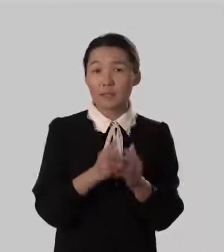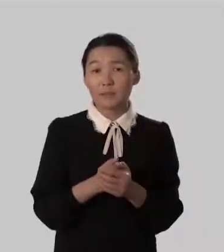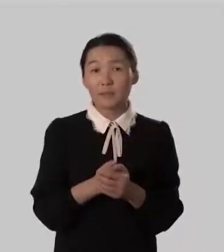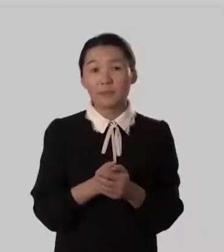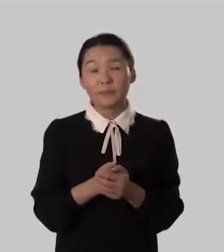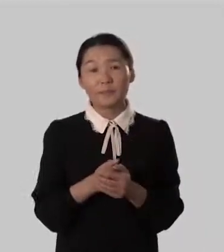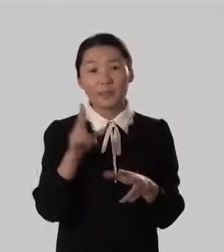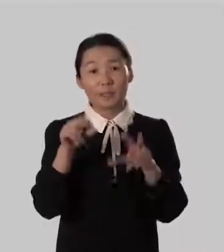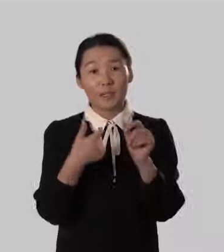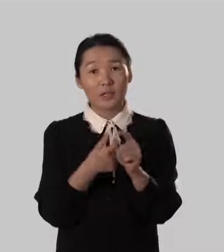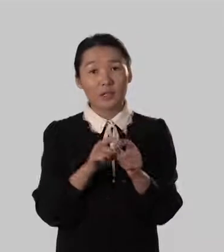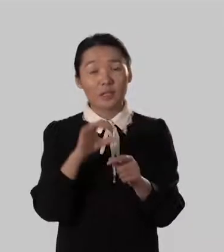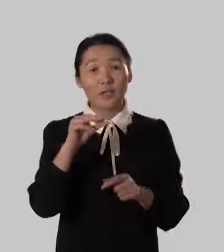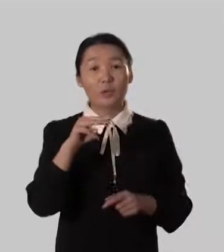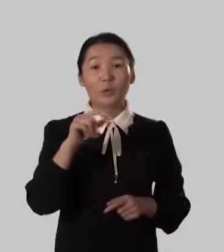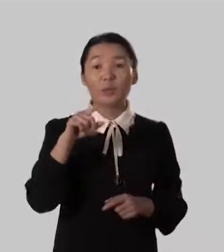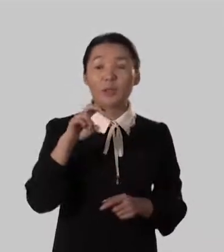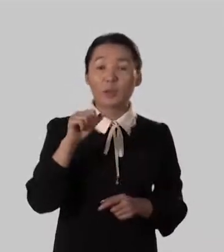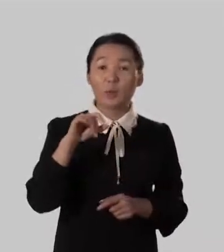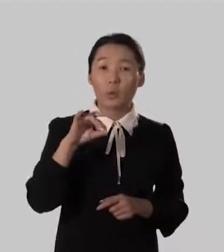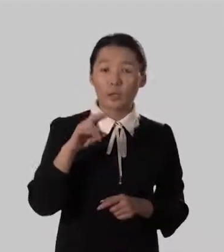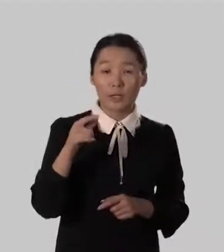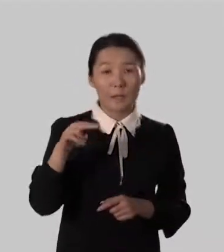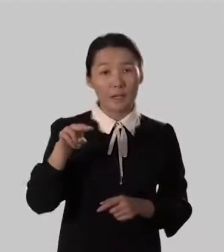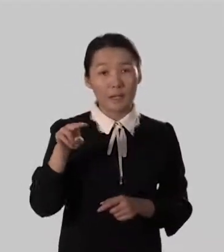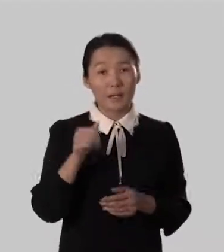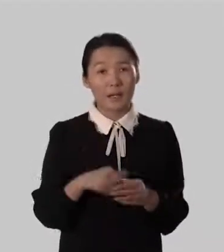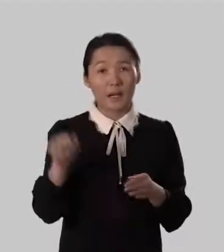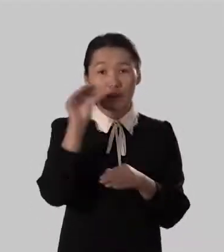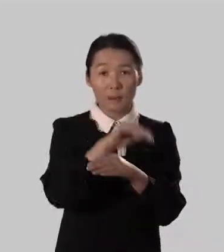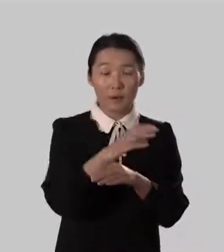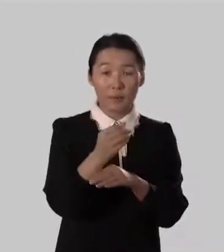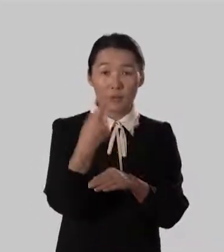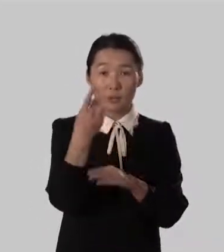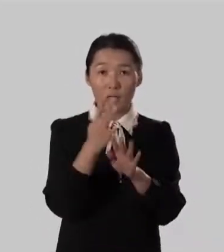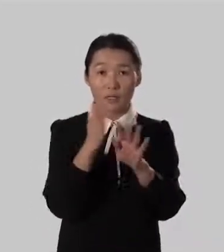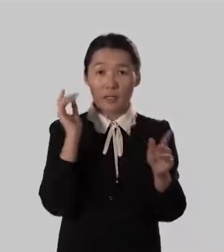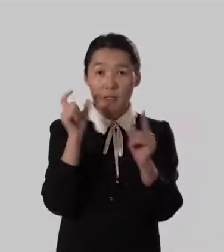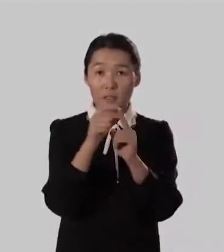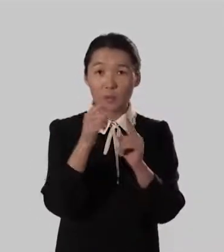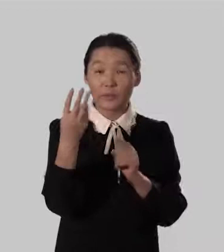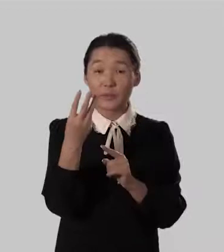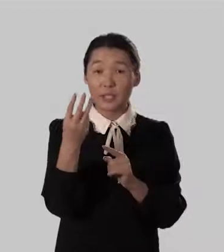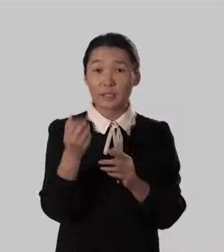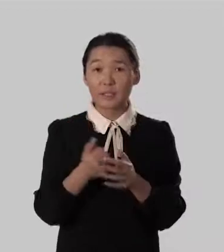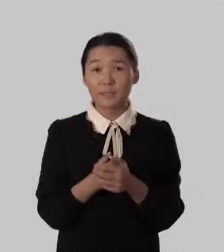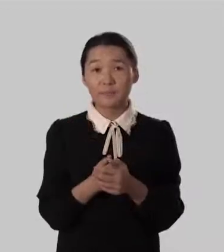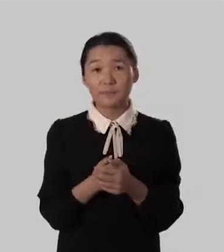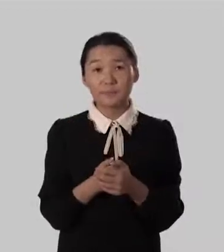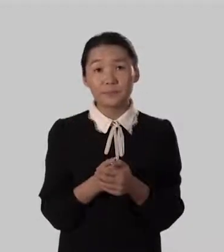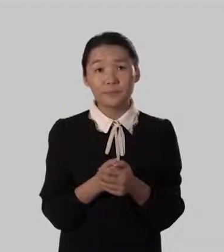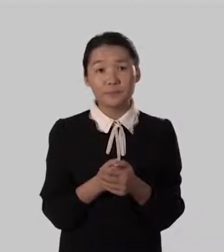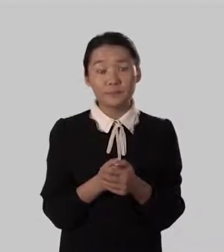значит это отглагольное прилагательное добавим еще один ряд слов 3